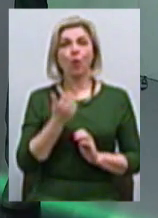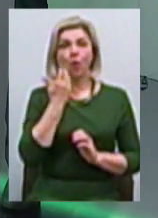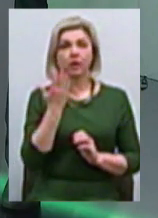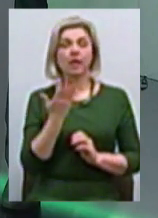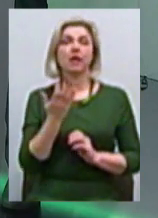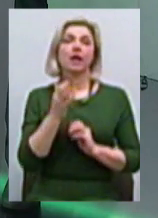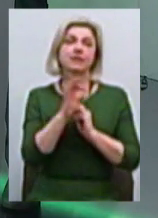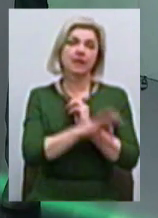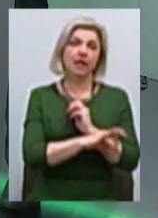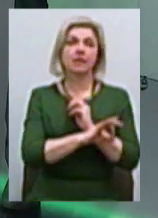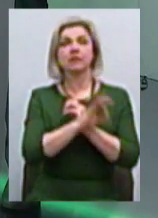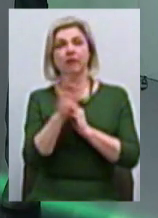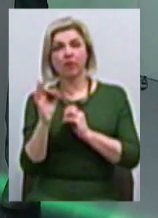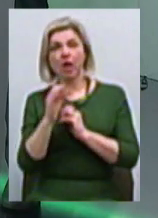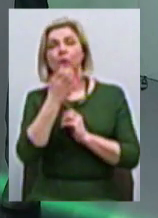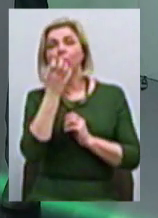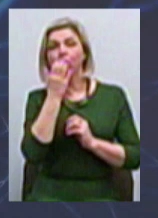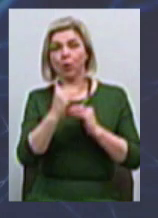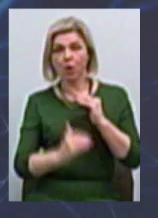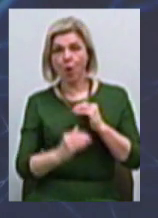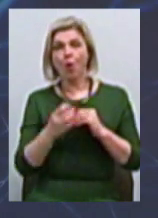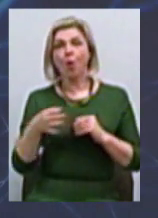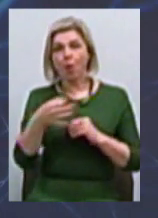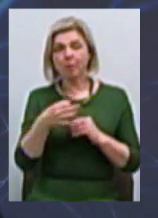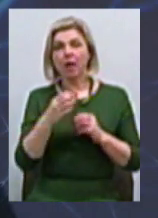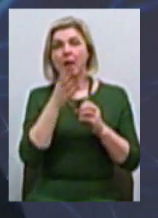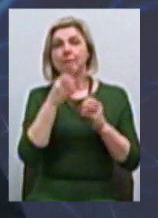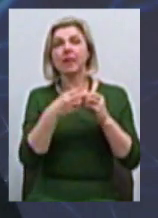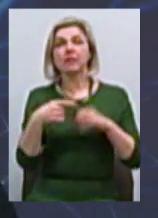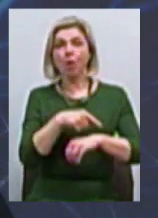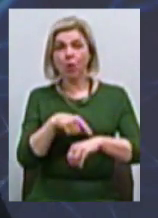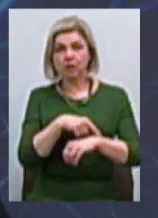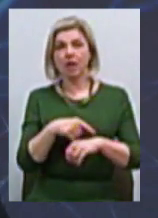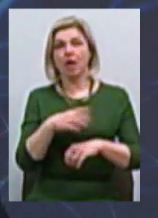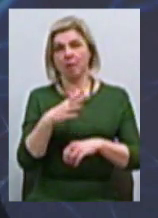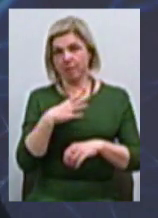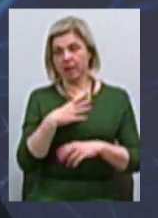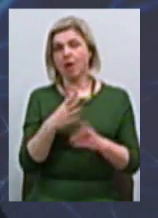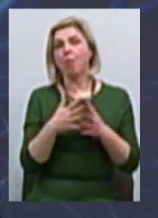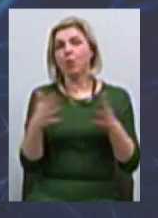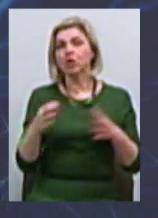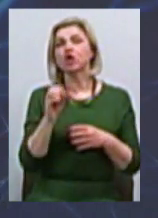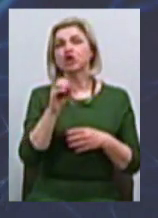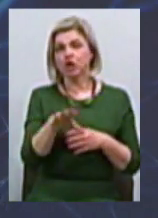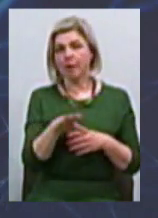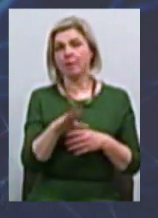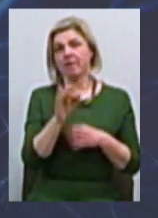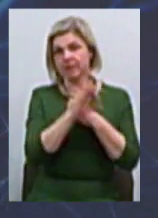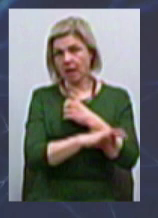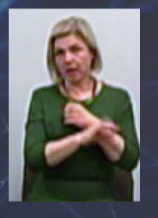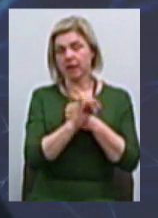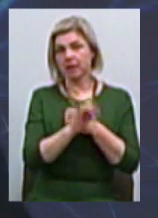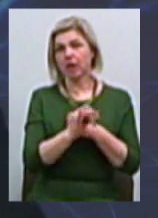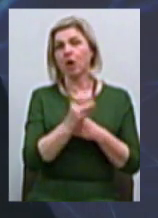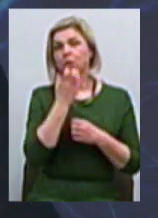східні, південні області явка на 15-ту годину була набагато вища, ніж в західних і північно-західних областях.